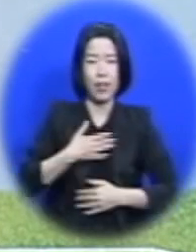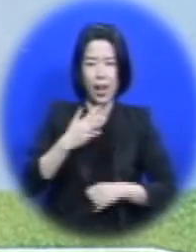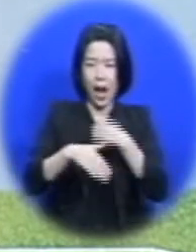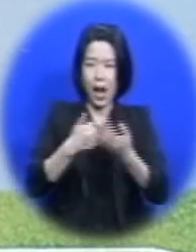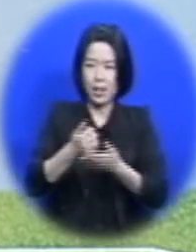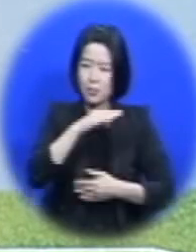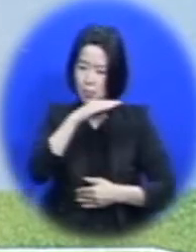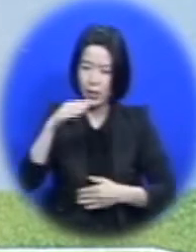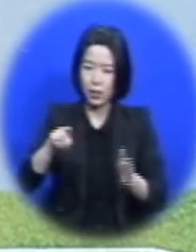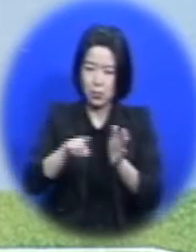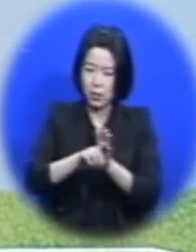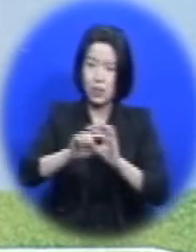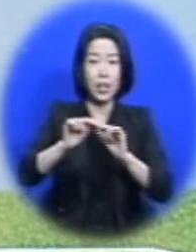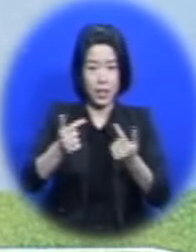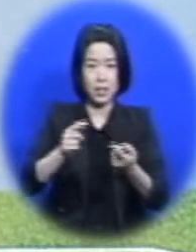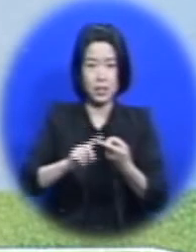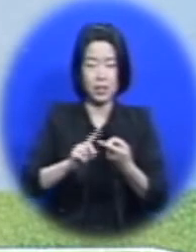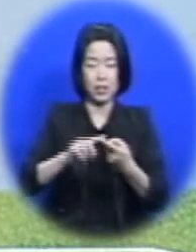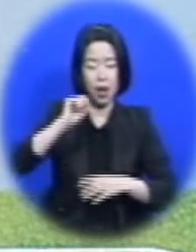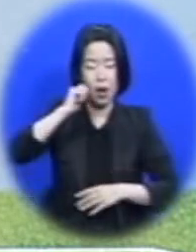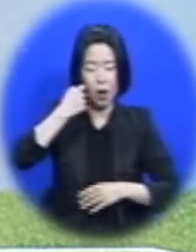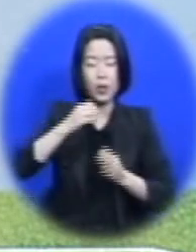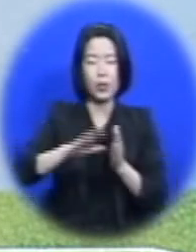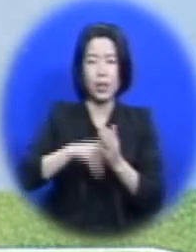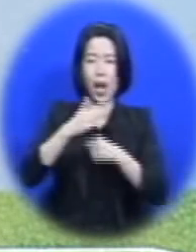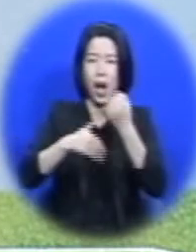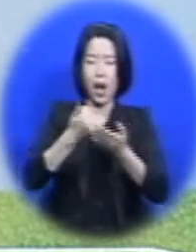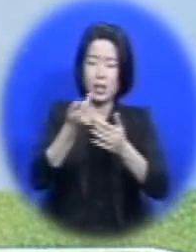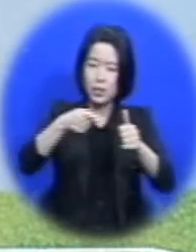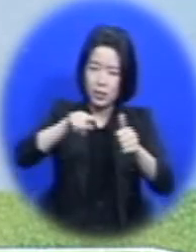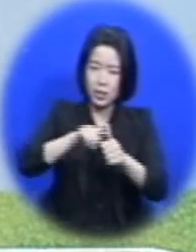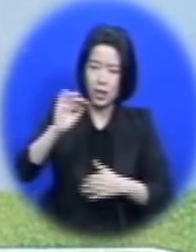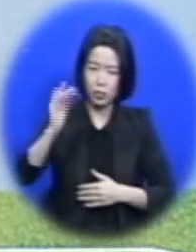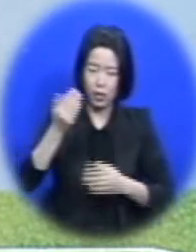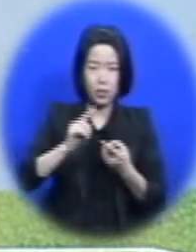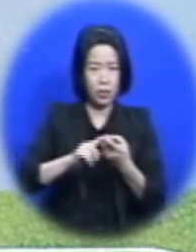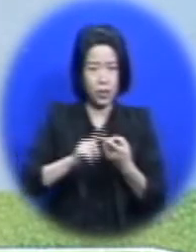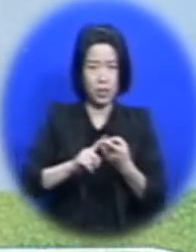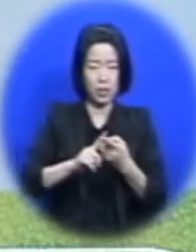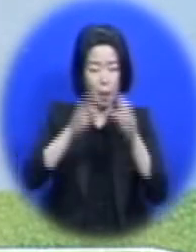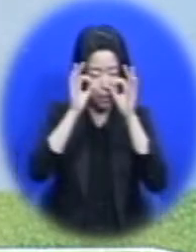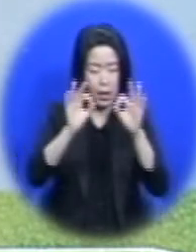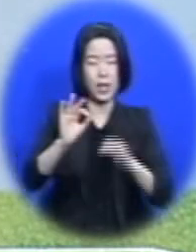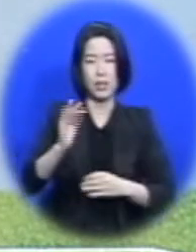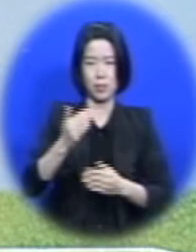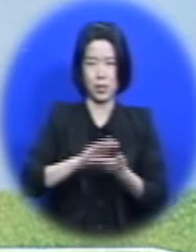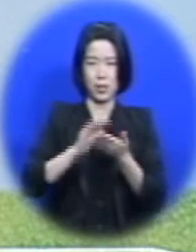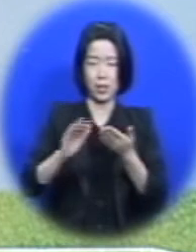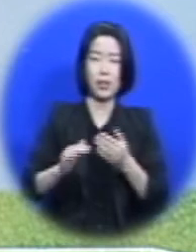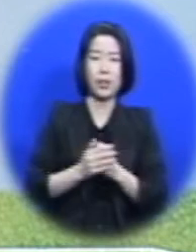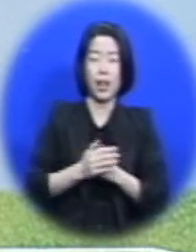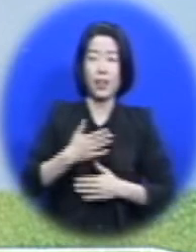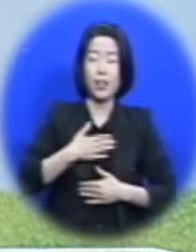믿는지 안 믿는지 는 어려울 때 하나님이 의지가 되는 지를 봐야 하는 겁니다